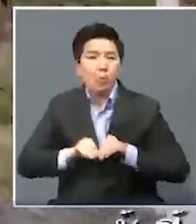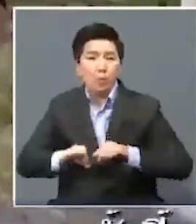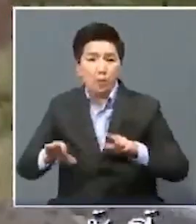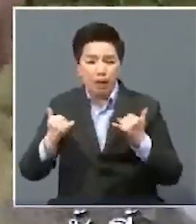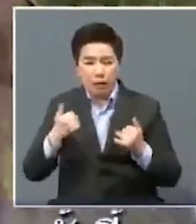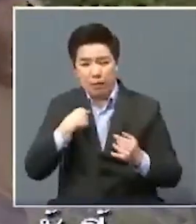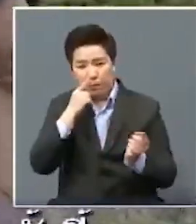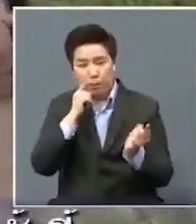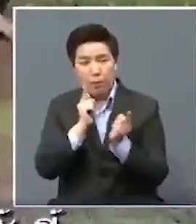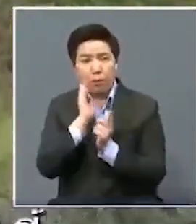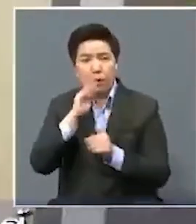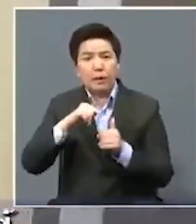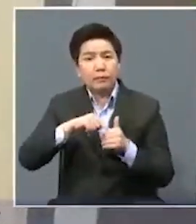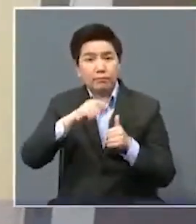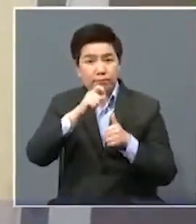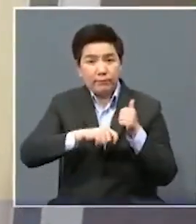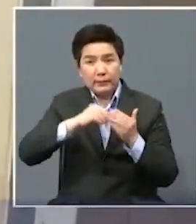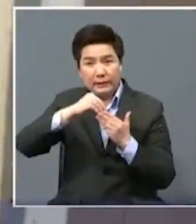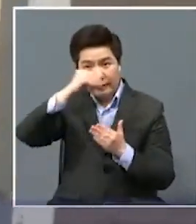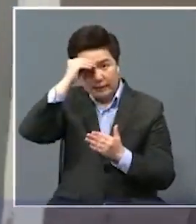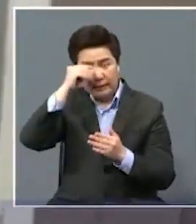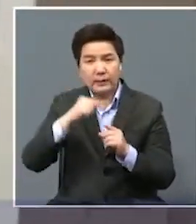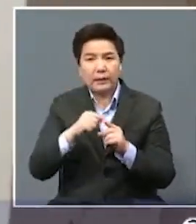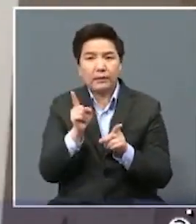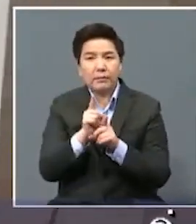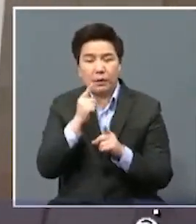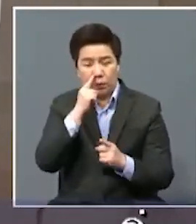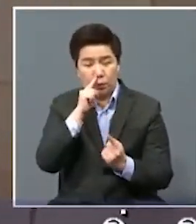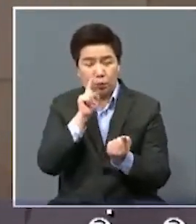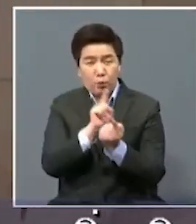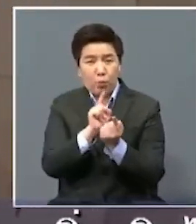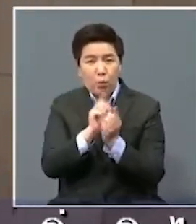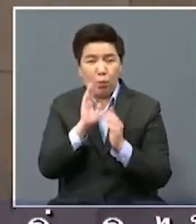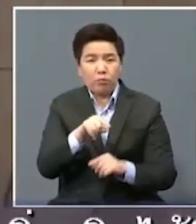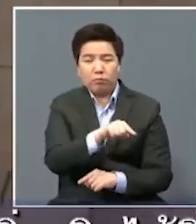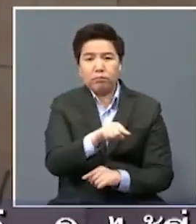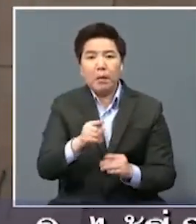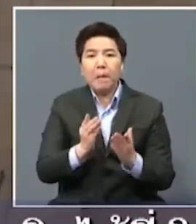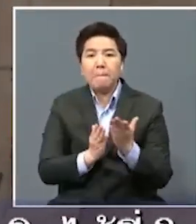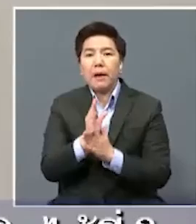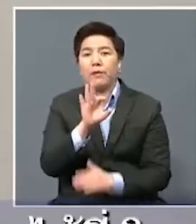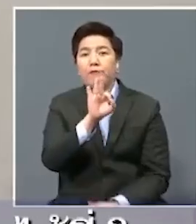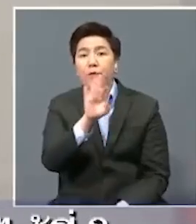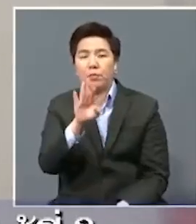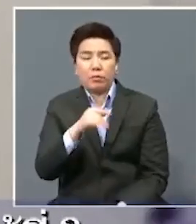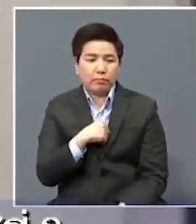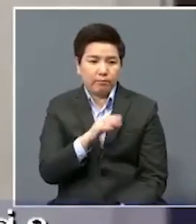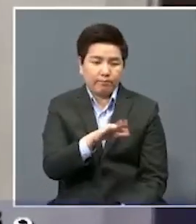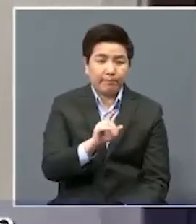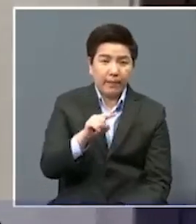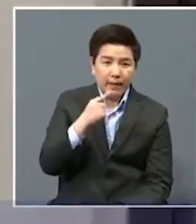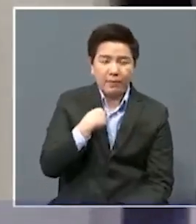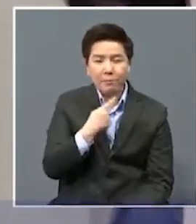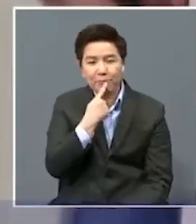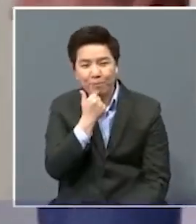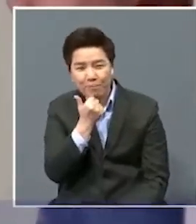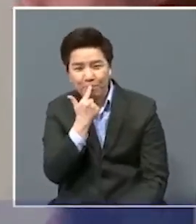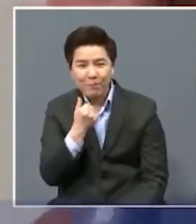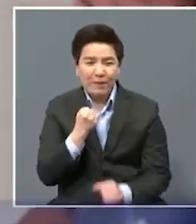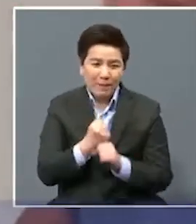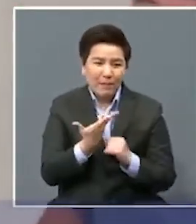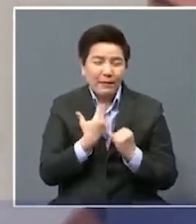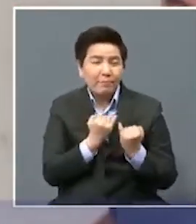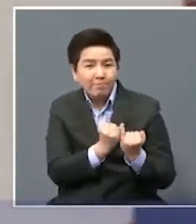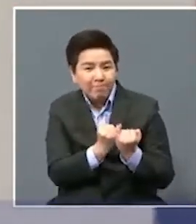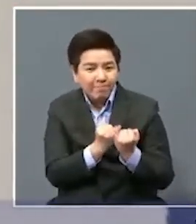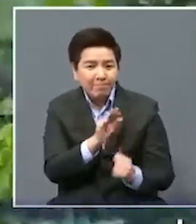ทั้งนี้พบว่าผู้ต้องหาเป็นนักศึกษาใช้การทำความรู้จักกับผู้เสียหายผ่านทาง Facebookแรกก็ทำตีเนียนสร้างความ